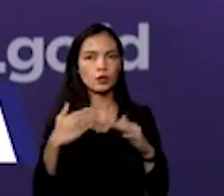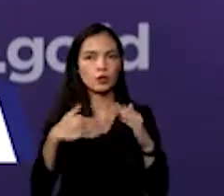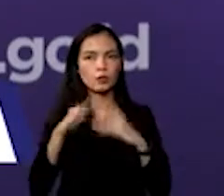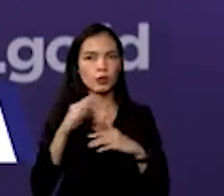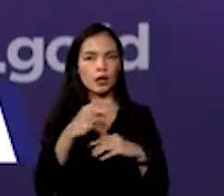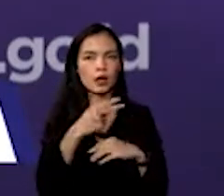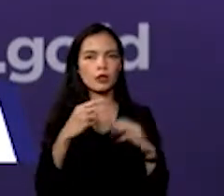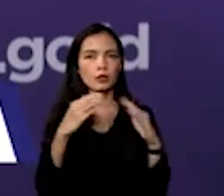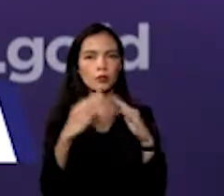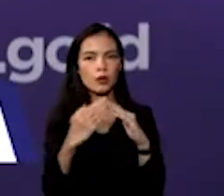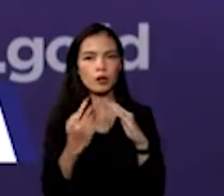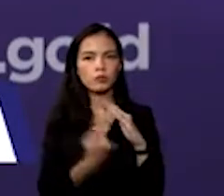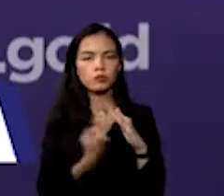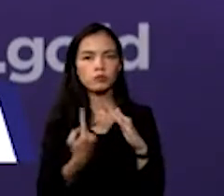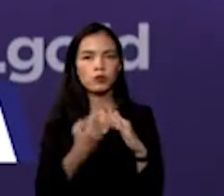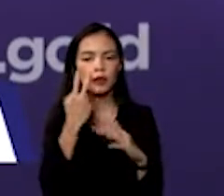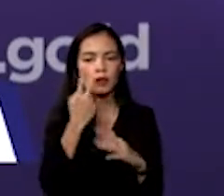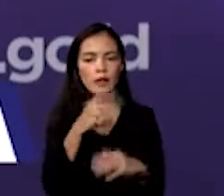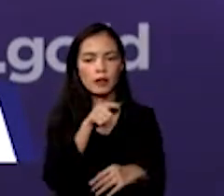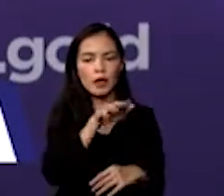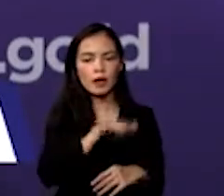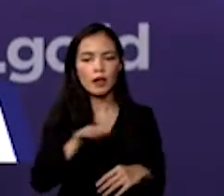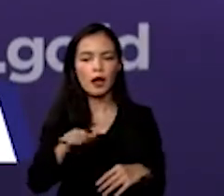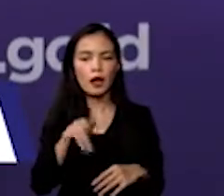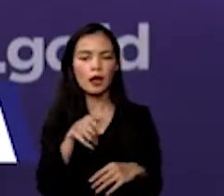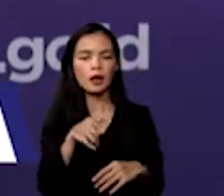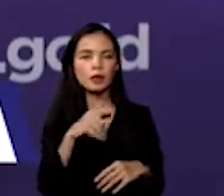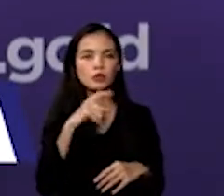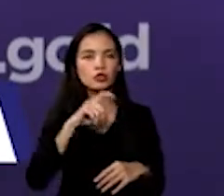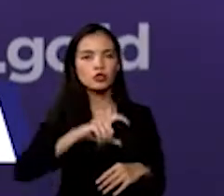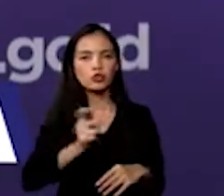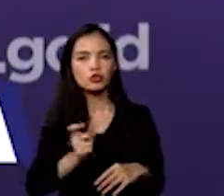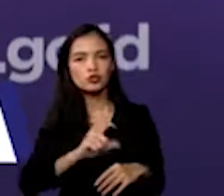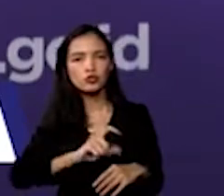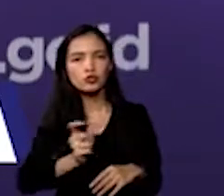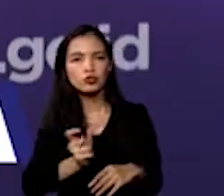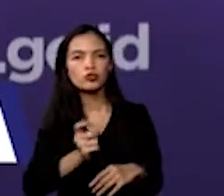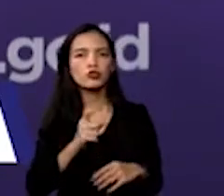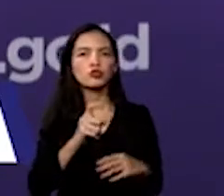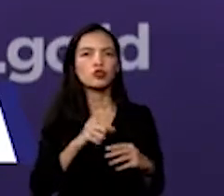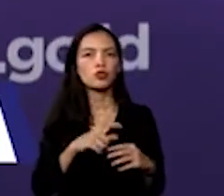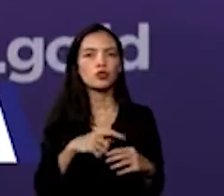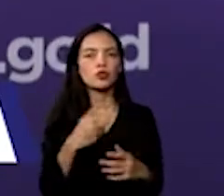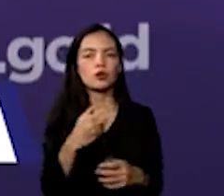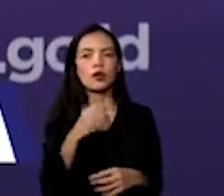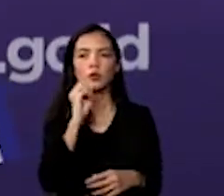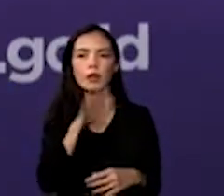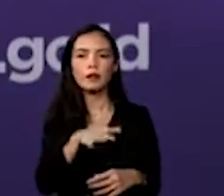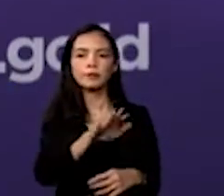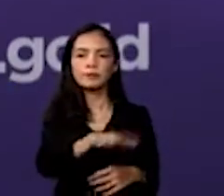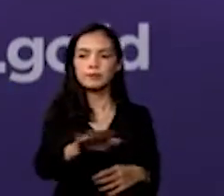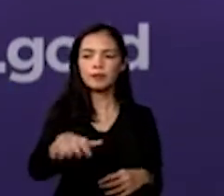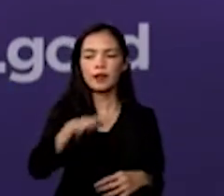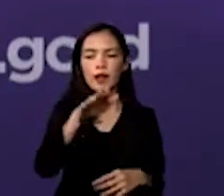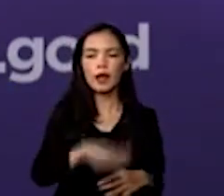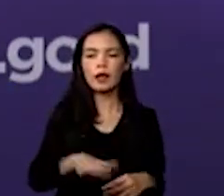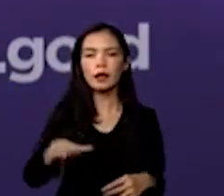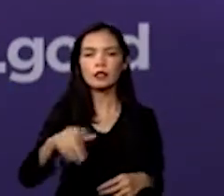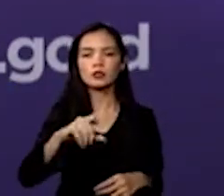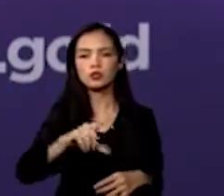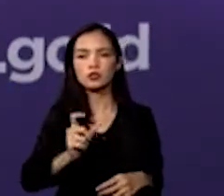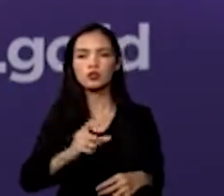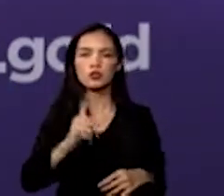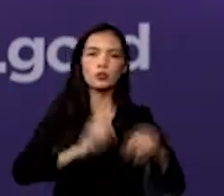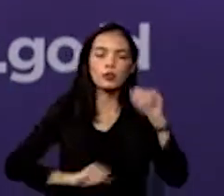saya di rumah saya lihat anak saya cucu saya Saya minta mereka semua harus